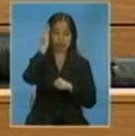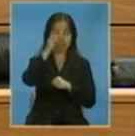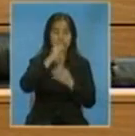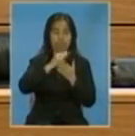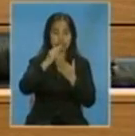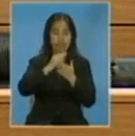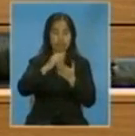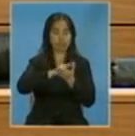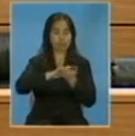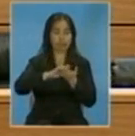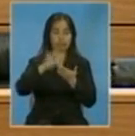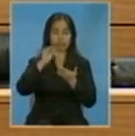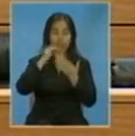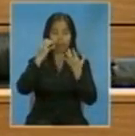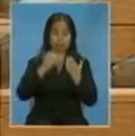ทศชาติอีก50ปี